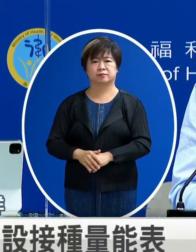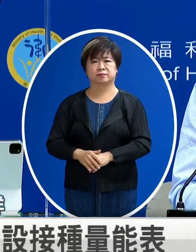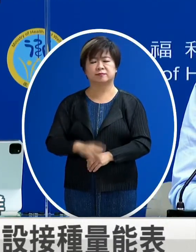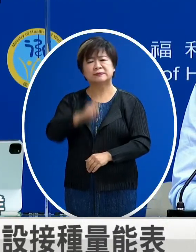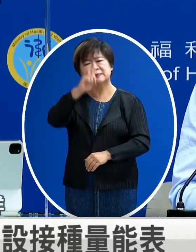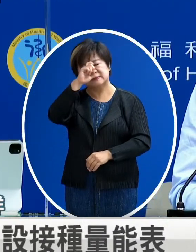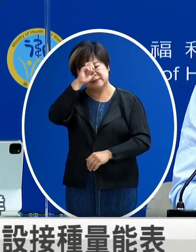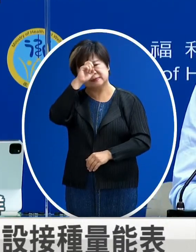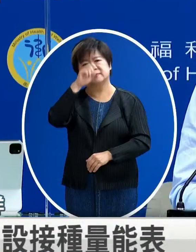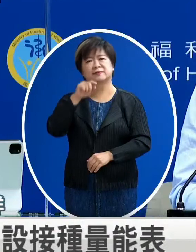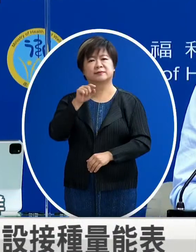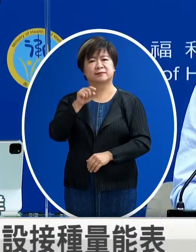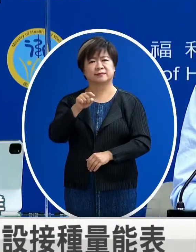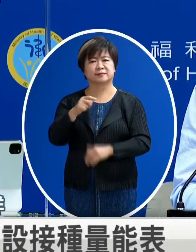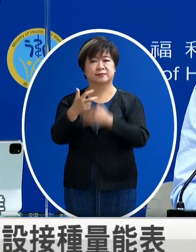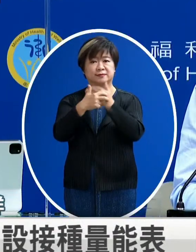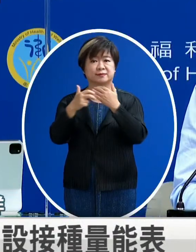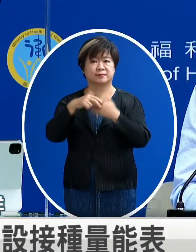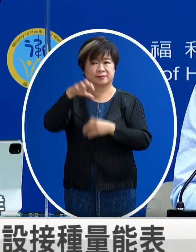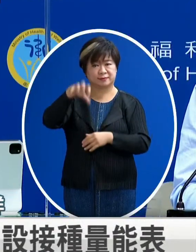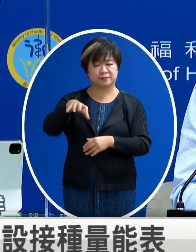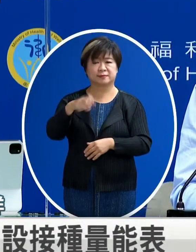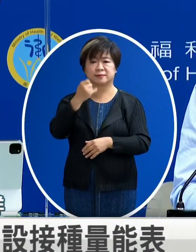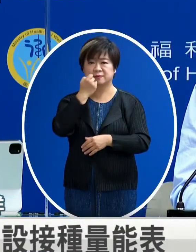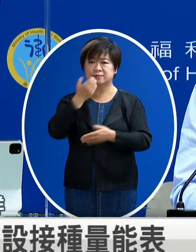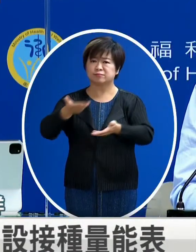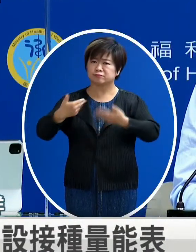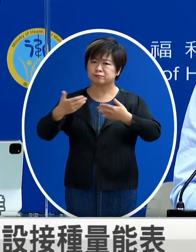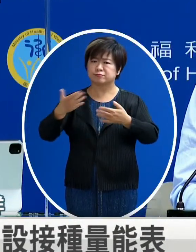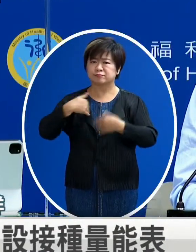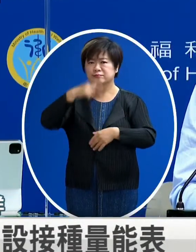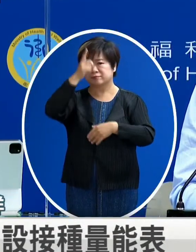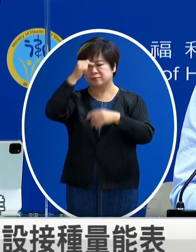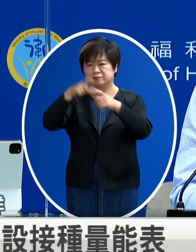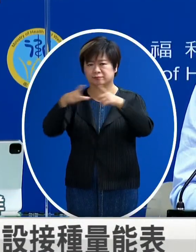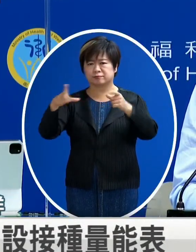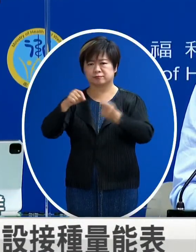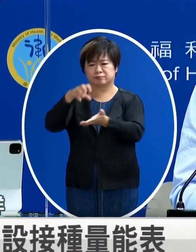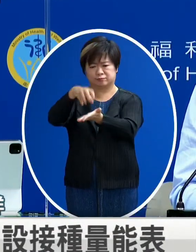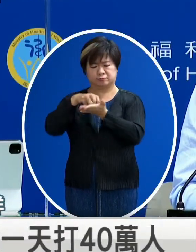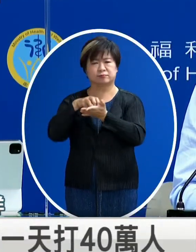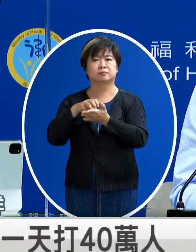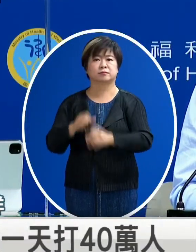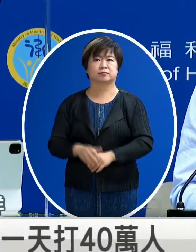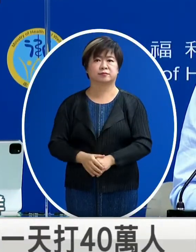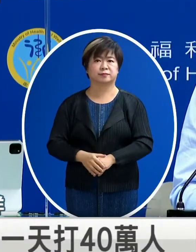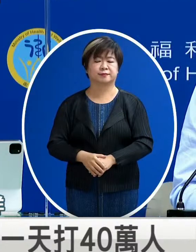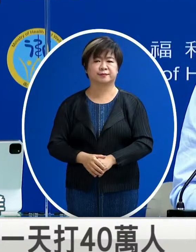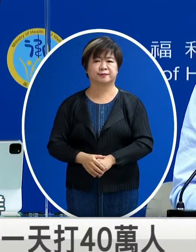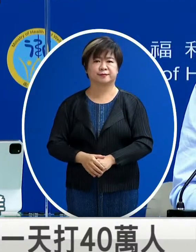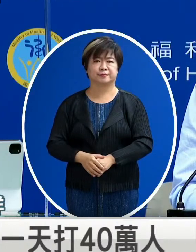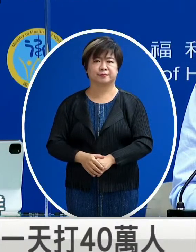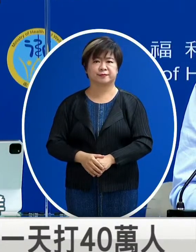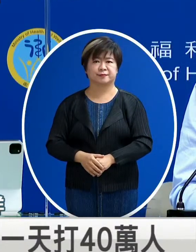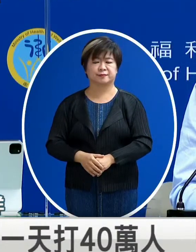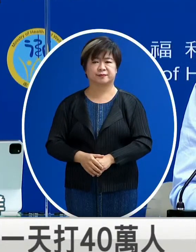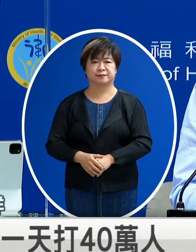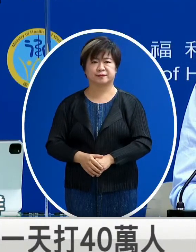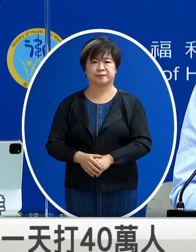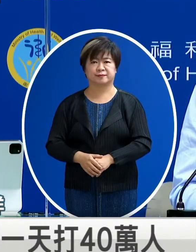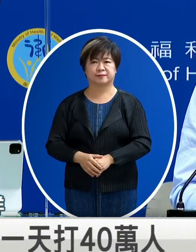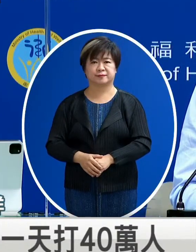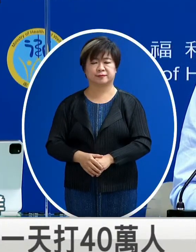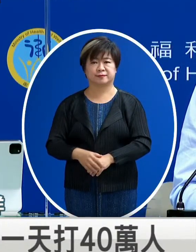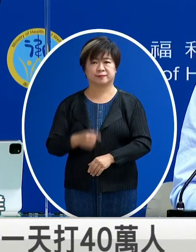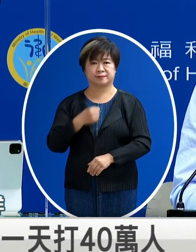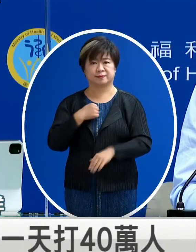直希望这个卫生单位能够开立这样的一个证明哦。那我们对于所以我们特别用